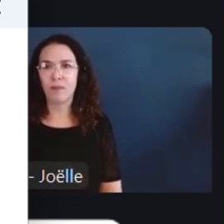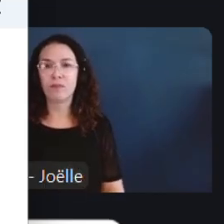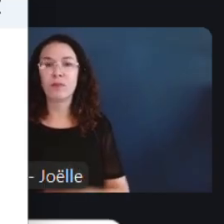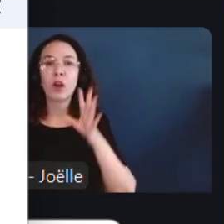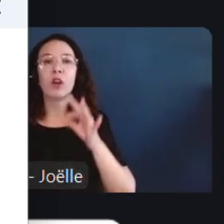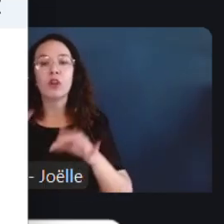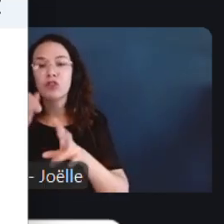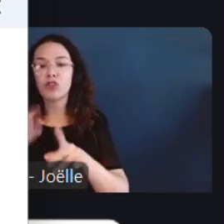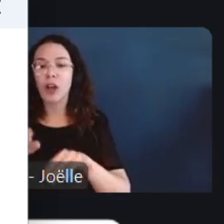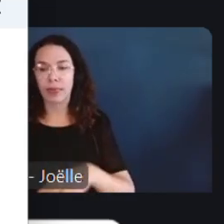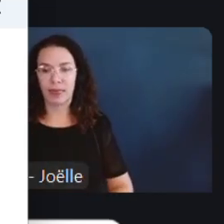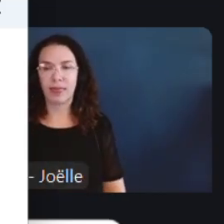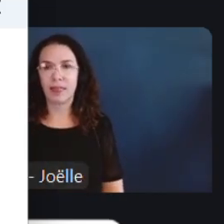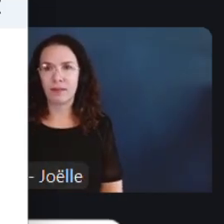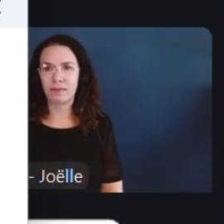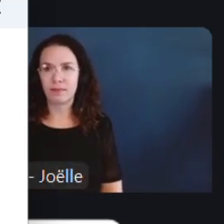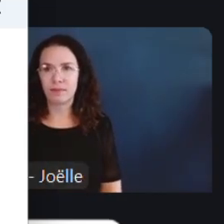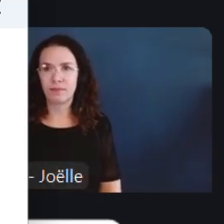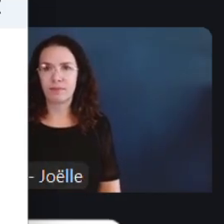dans le clavardage aussi.